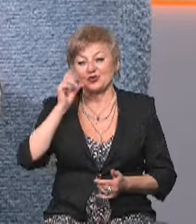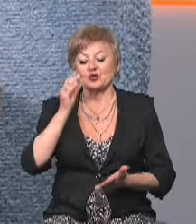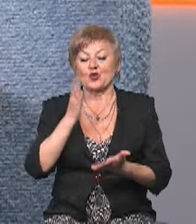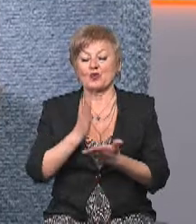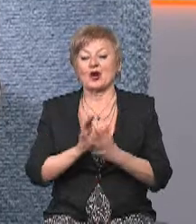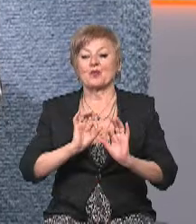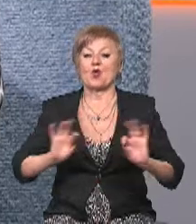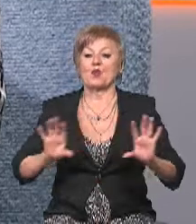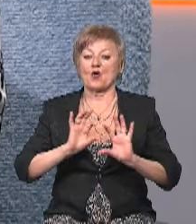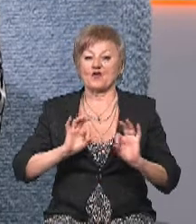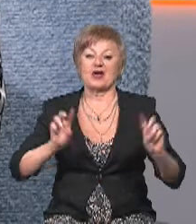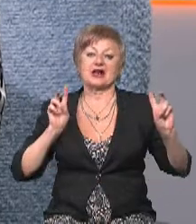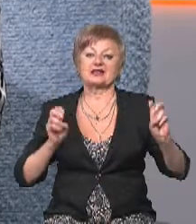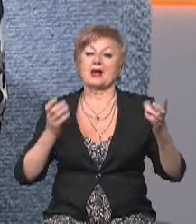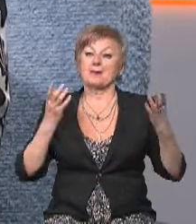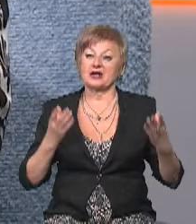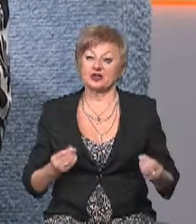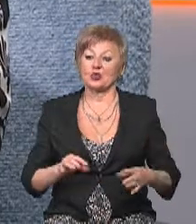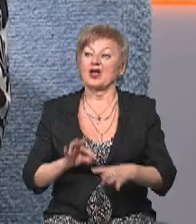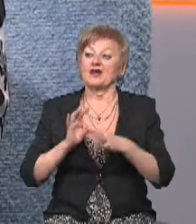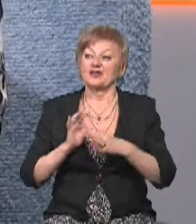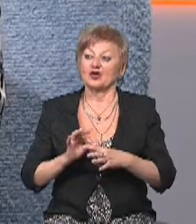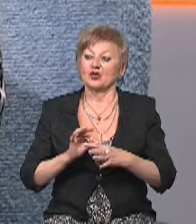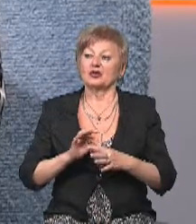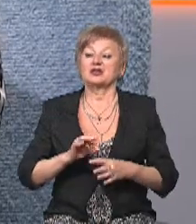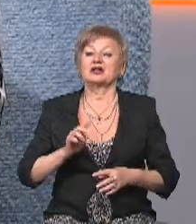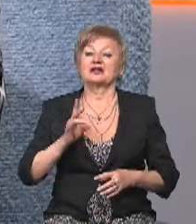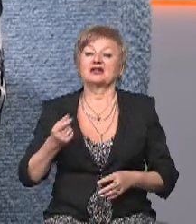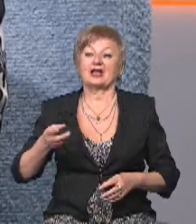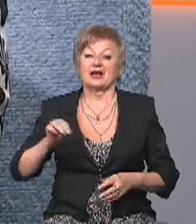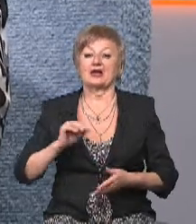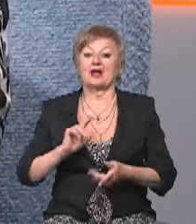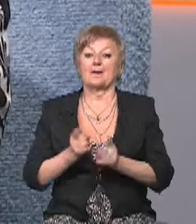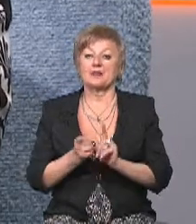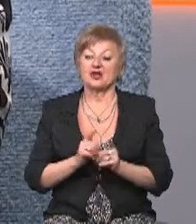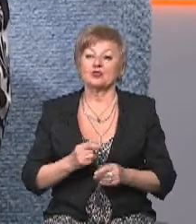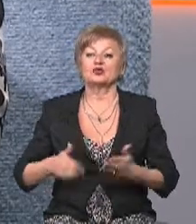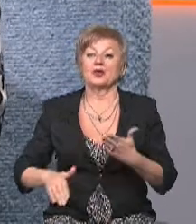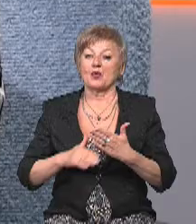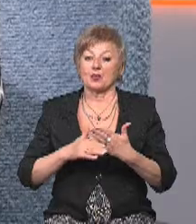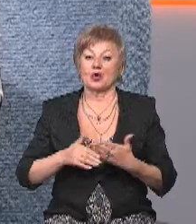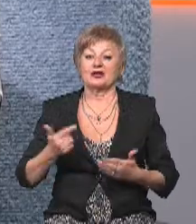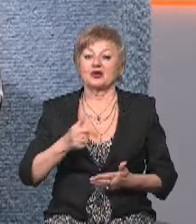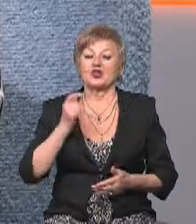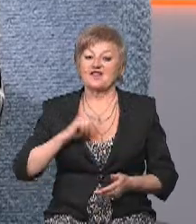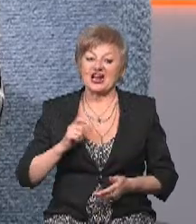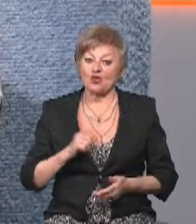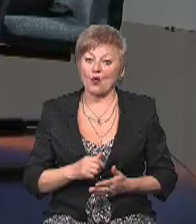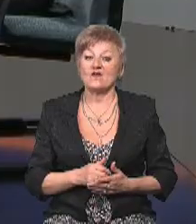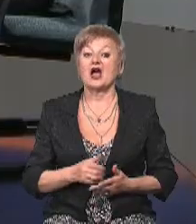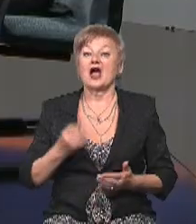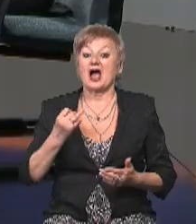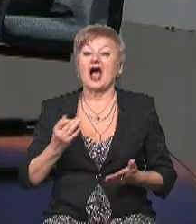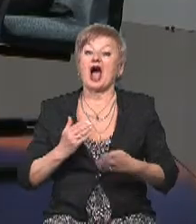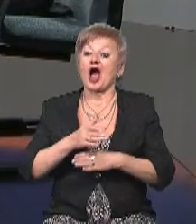прямому ефірі програми «Тема дня». У студії працює Наталя Зворигіна, і сурдоперекладом нам допомагає пані Галіна Воротнікова.